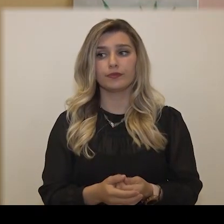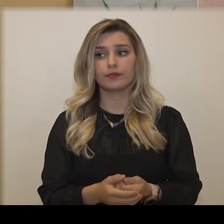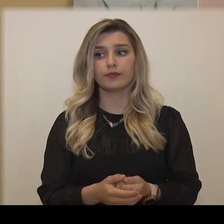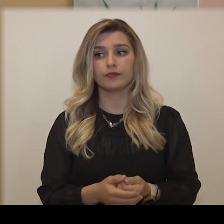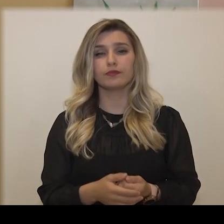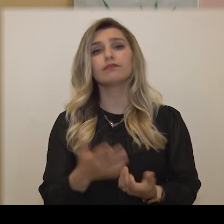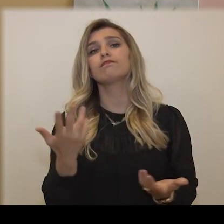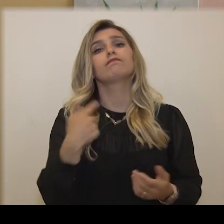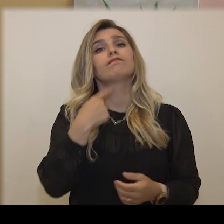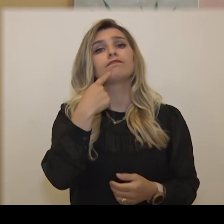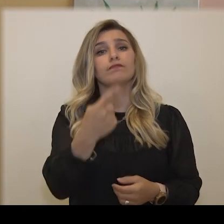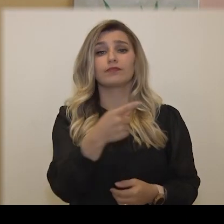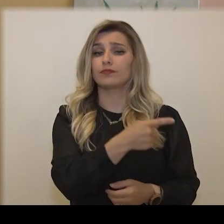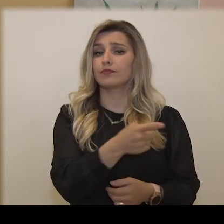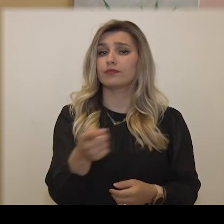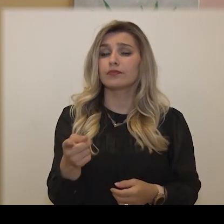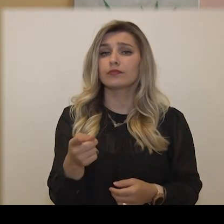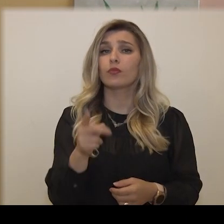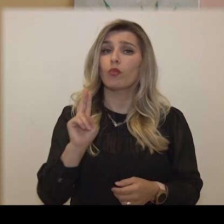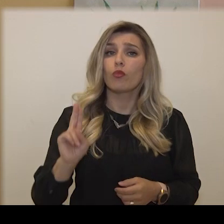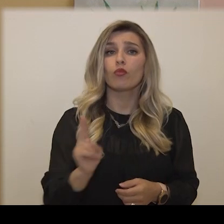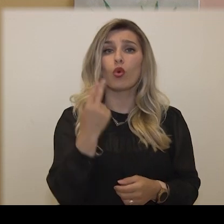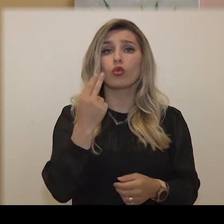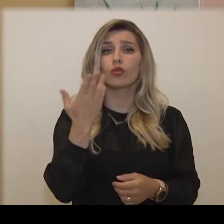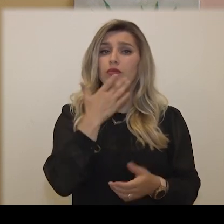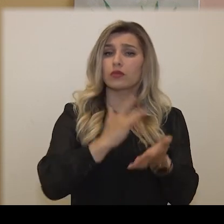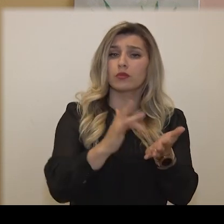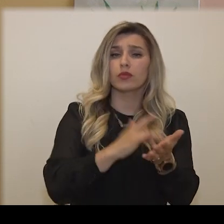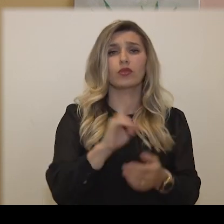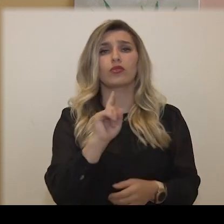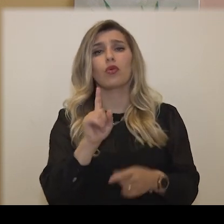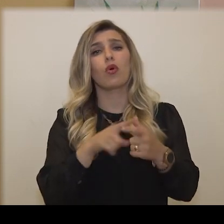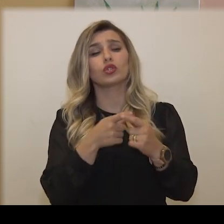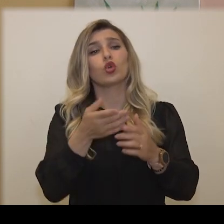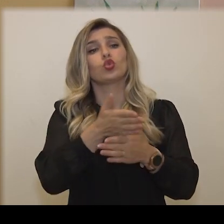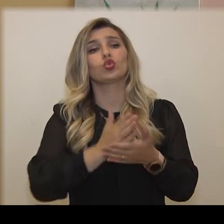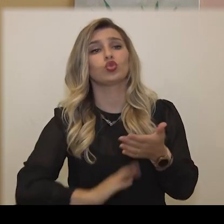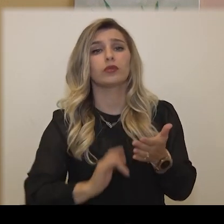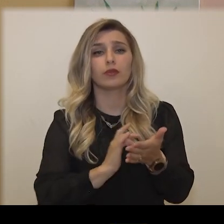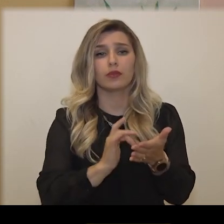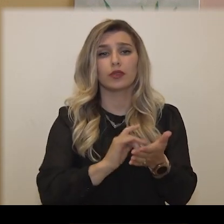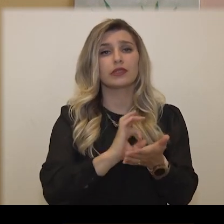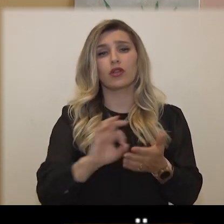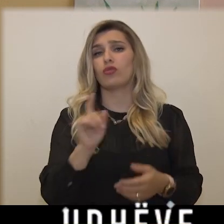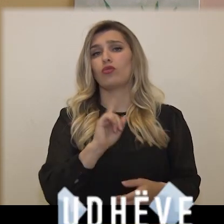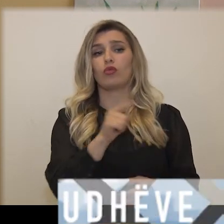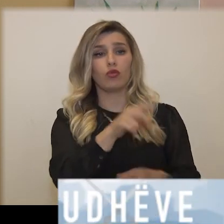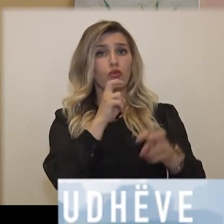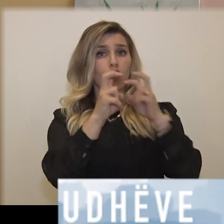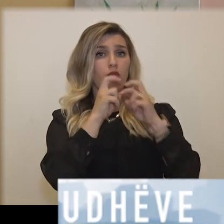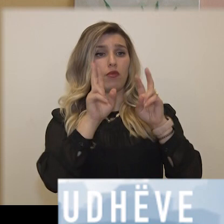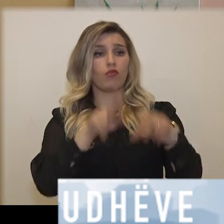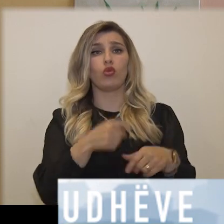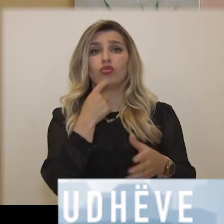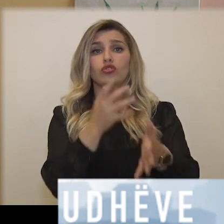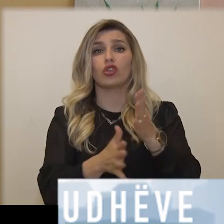Nuk mund të them që mund të jenë analfabet apo gjysmë analfabet. Gjerësa ata komunikojnë